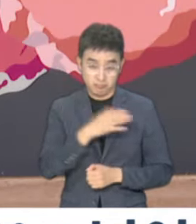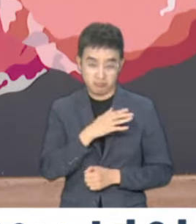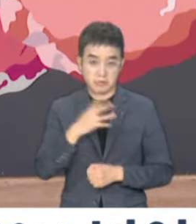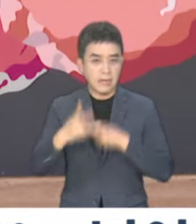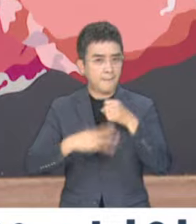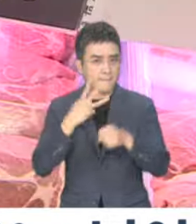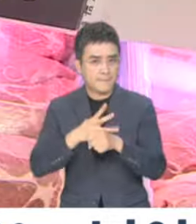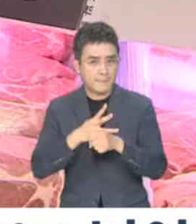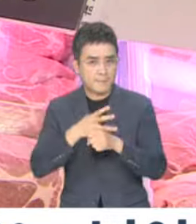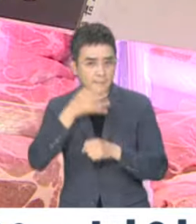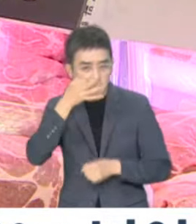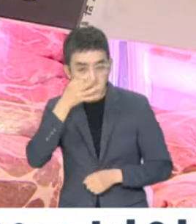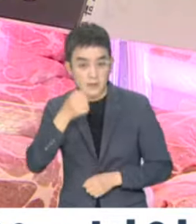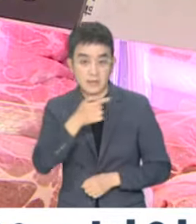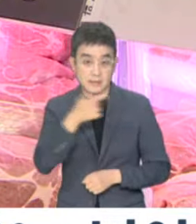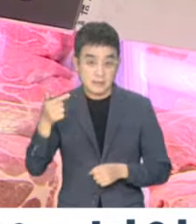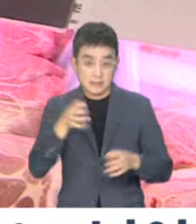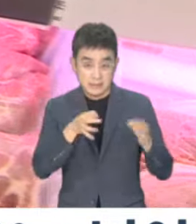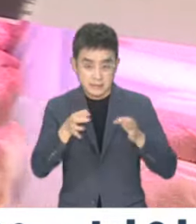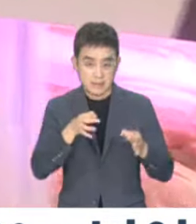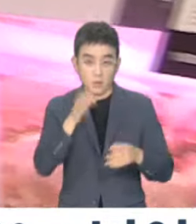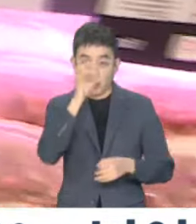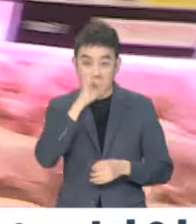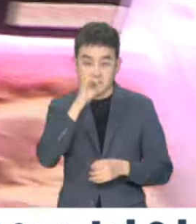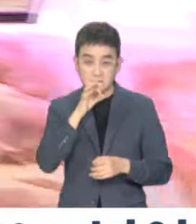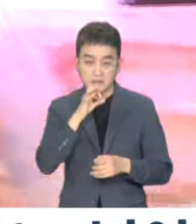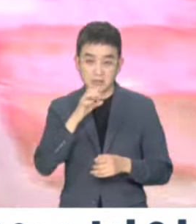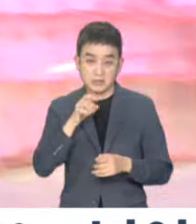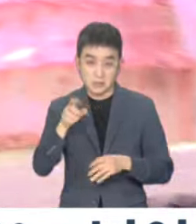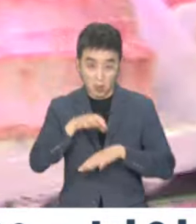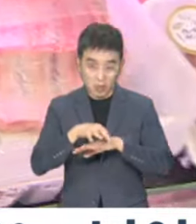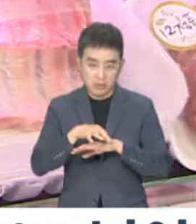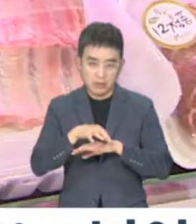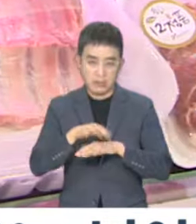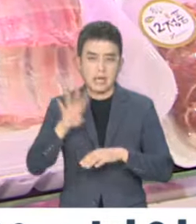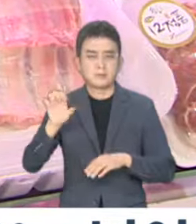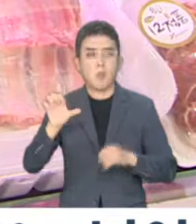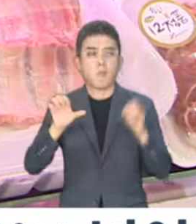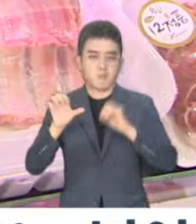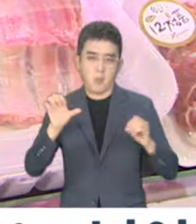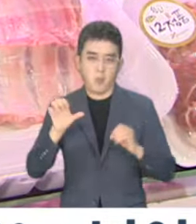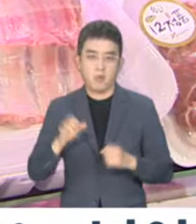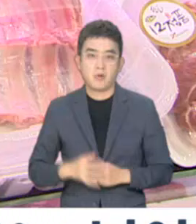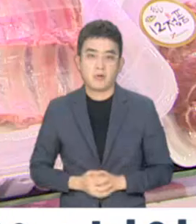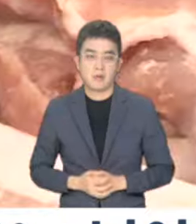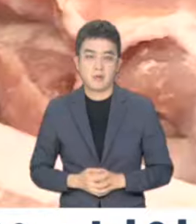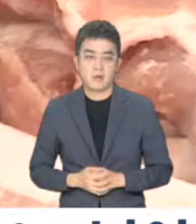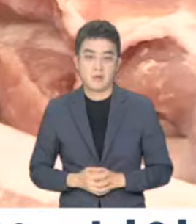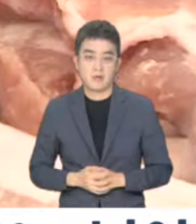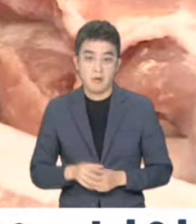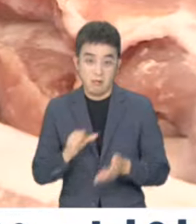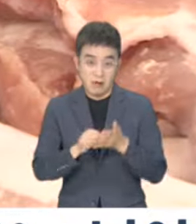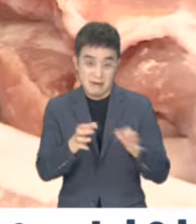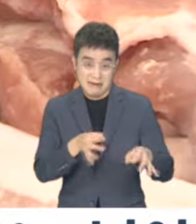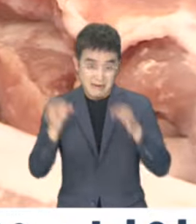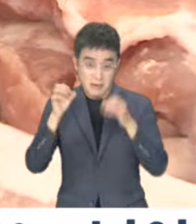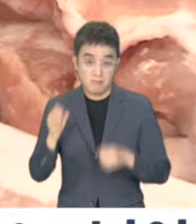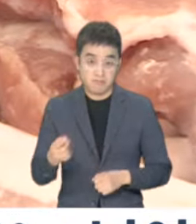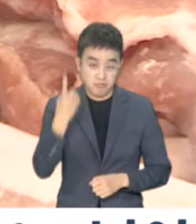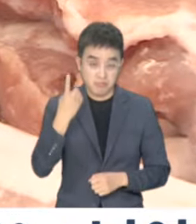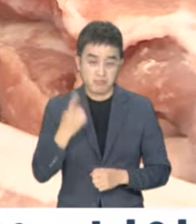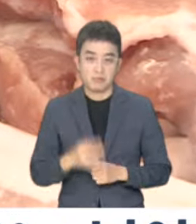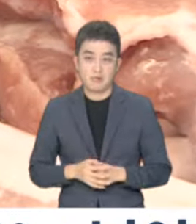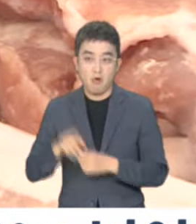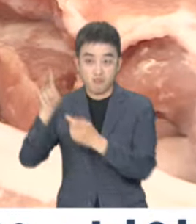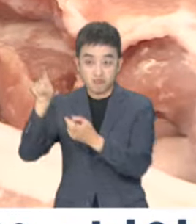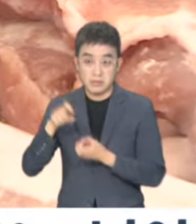3년간 대형마트 돼지고기 매출에서 45% 비중을 차지했습니다 다만 고물가 여파로 반값 수준인